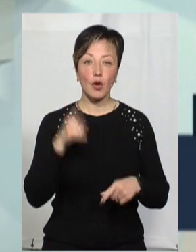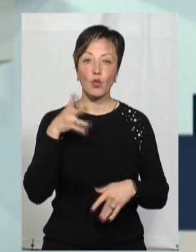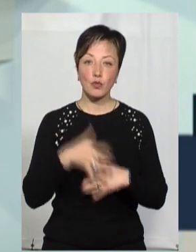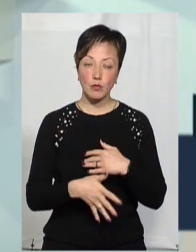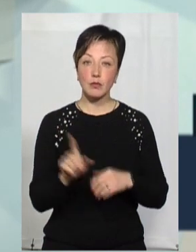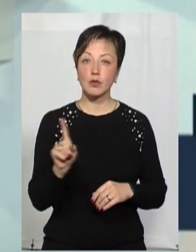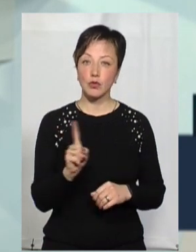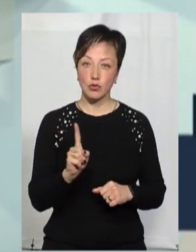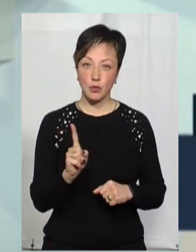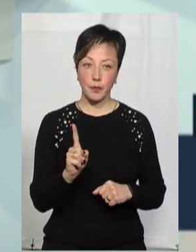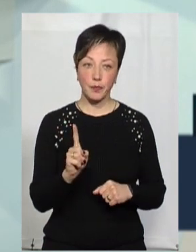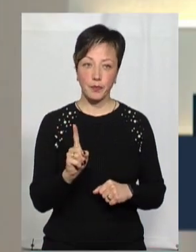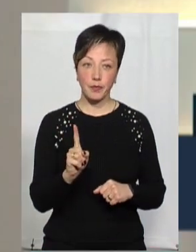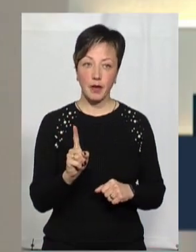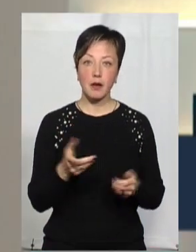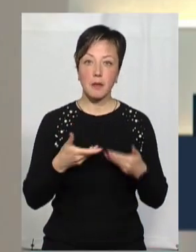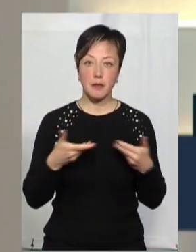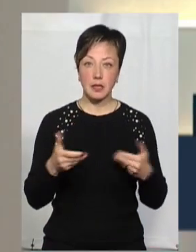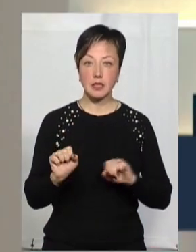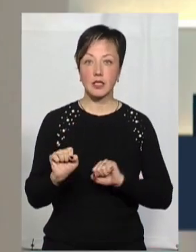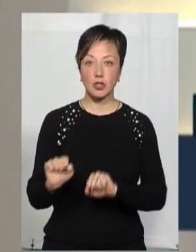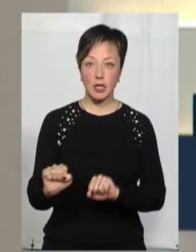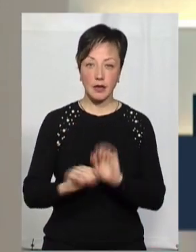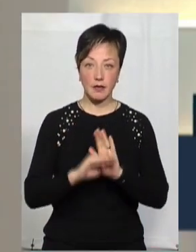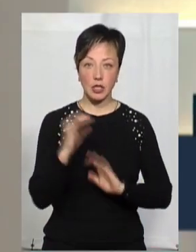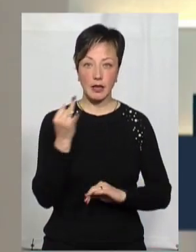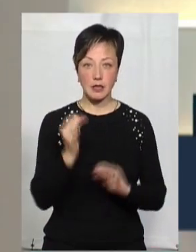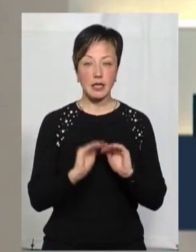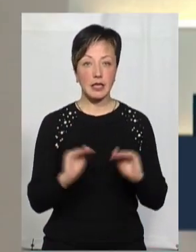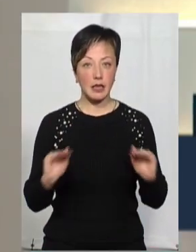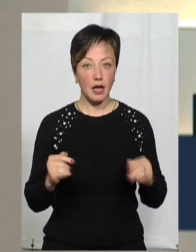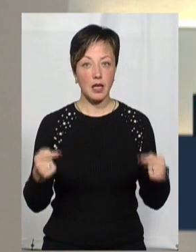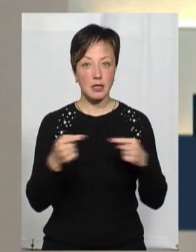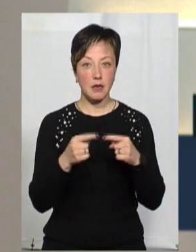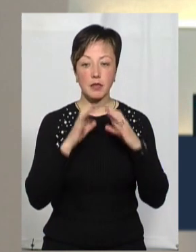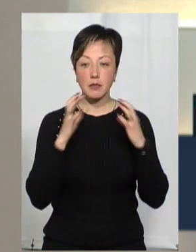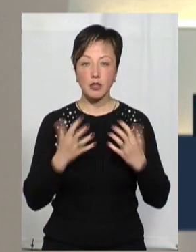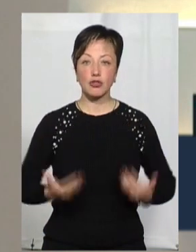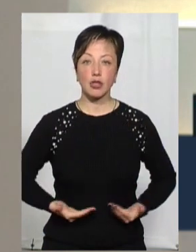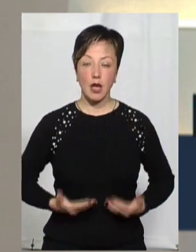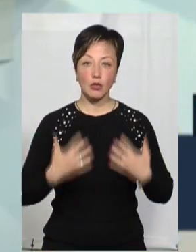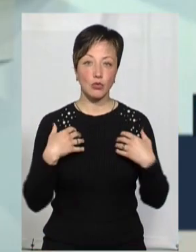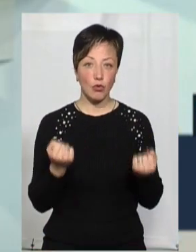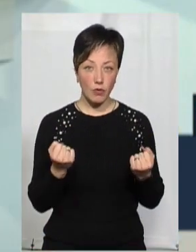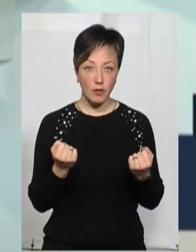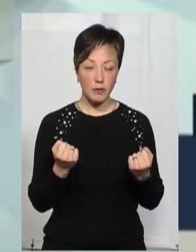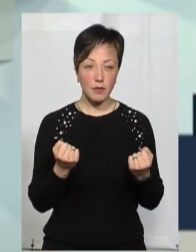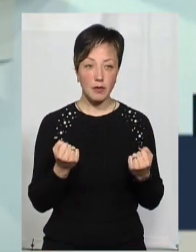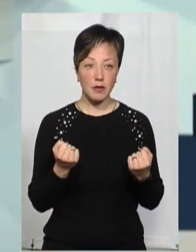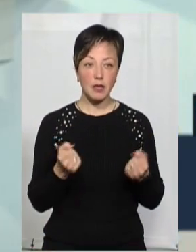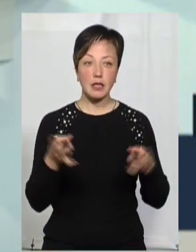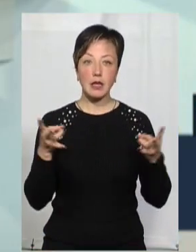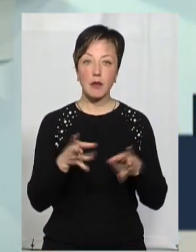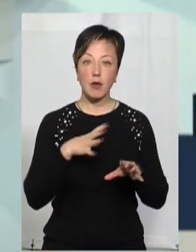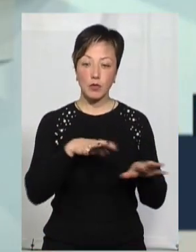зрозуміло, що ми, захищаючи найвищі інтереси дітей, а саме збереження життя і здоров'я, і нам треба